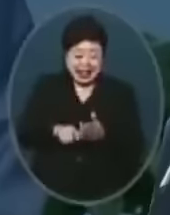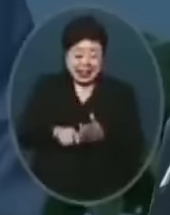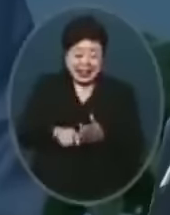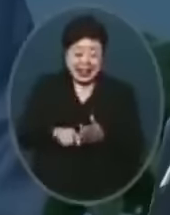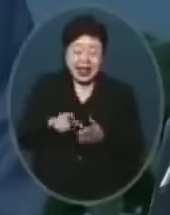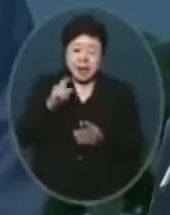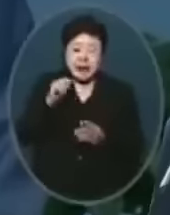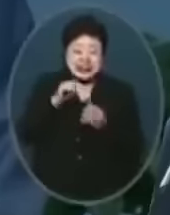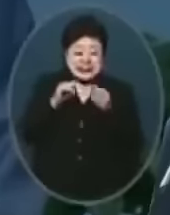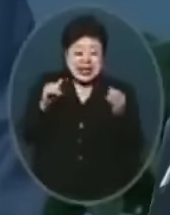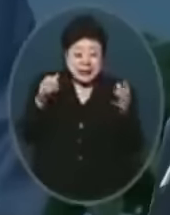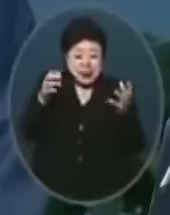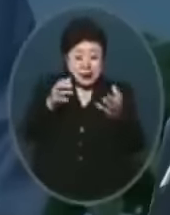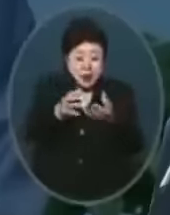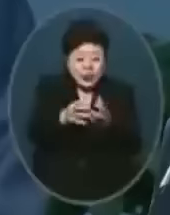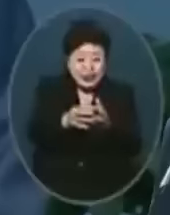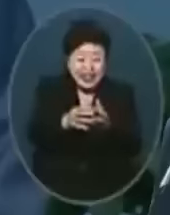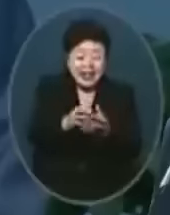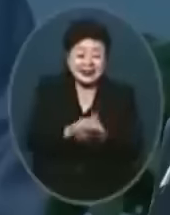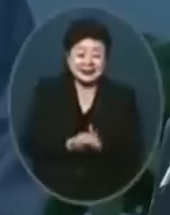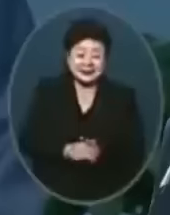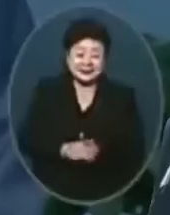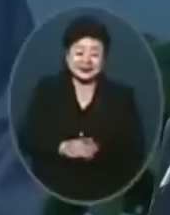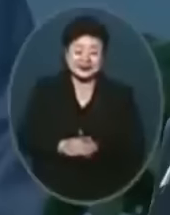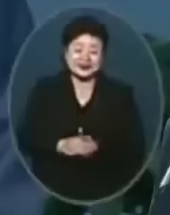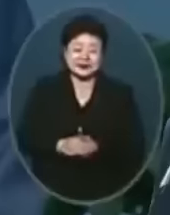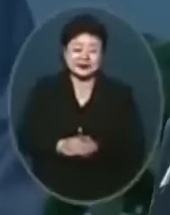만 명 들어오는